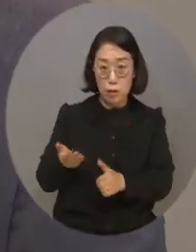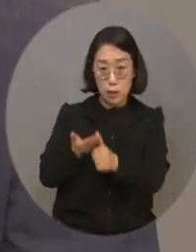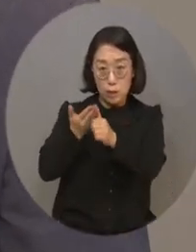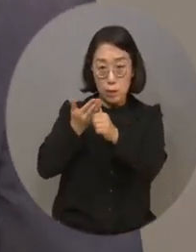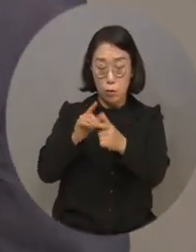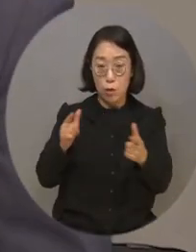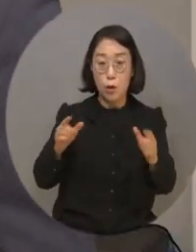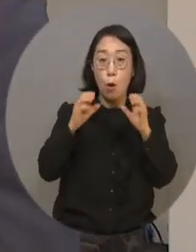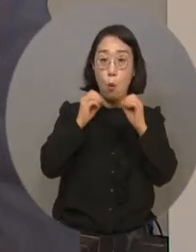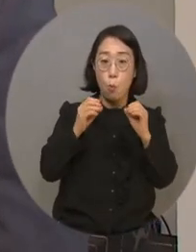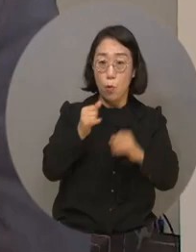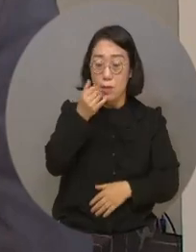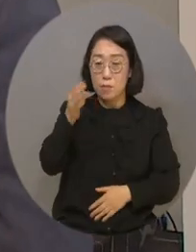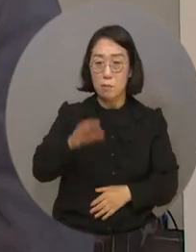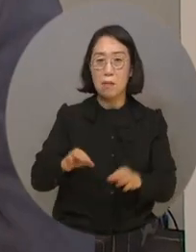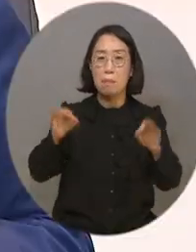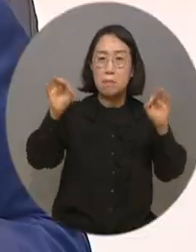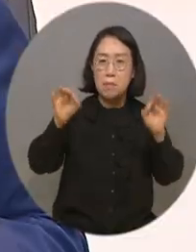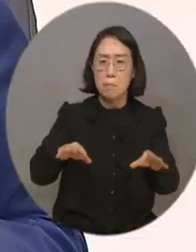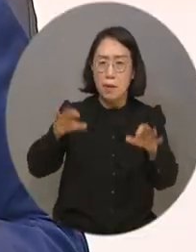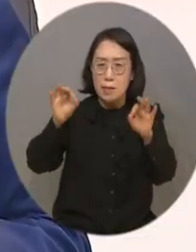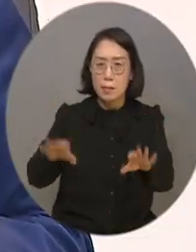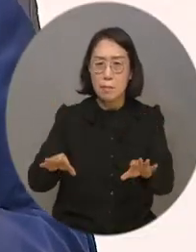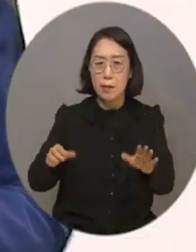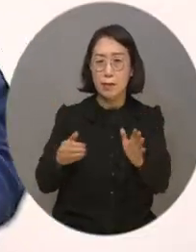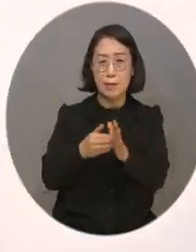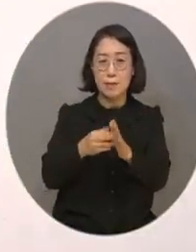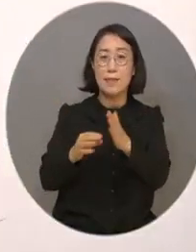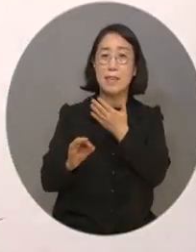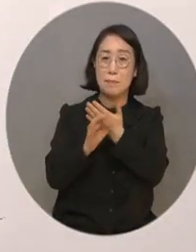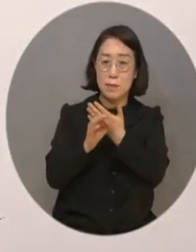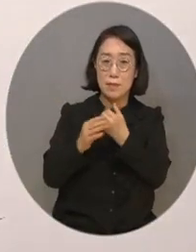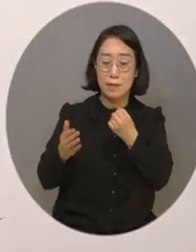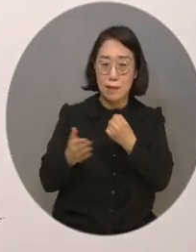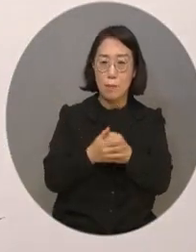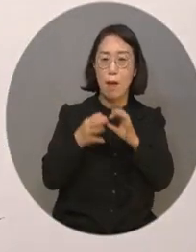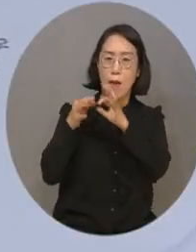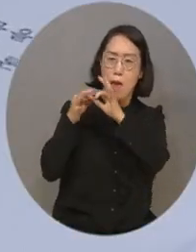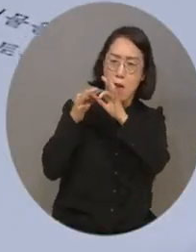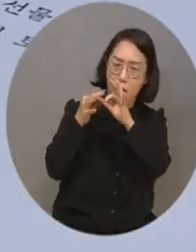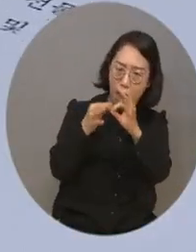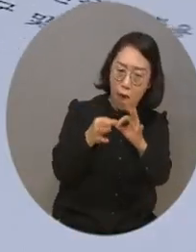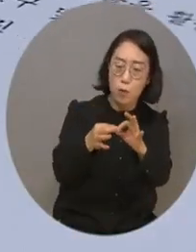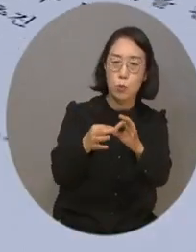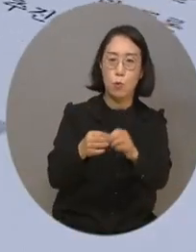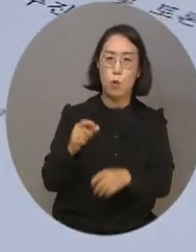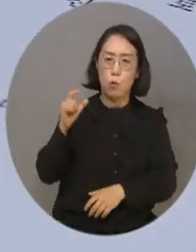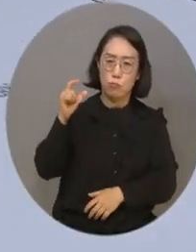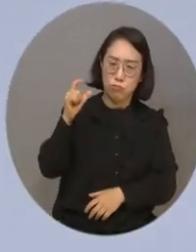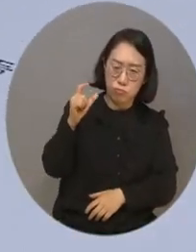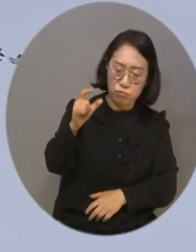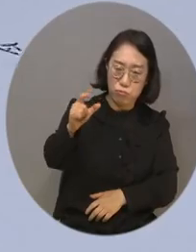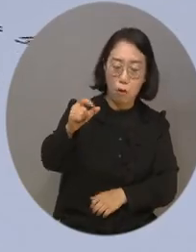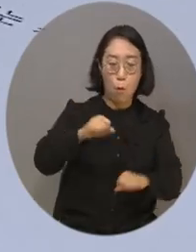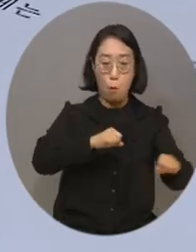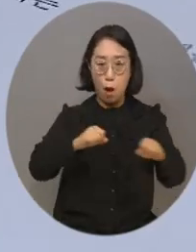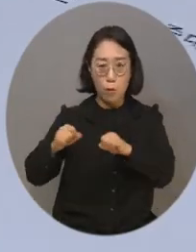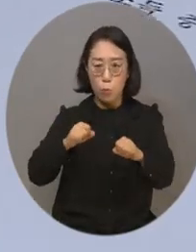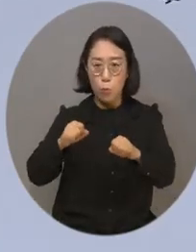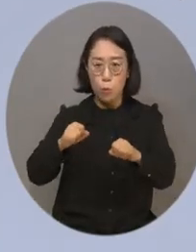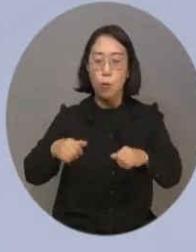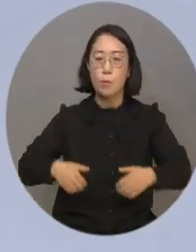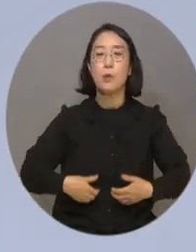단체는 있었지만 일회성에 그치고 있어 우리 농산물 애용운동을 지속적이고 항구적으로 펼치는 단체가